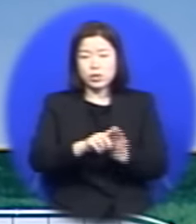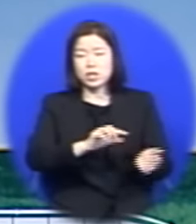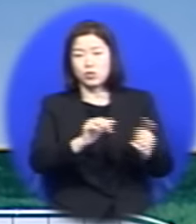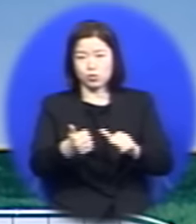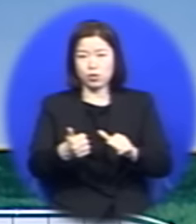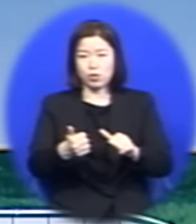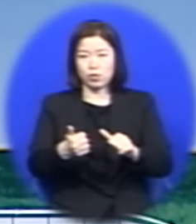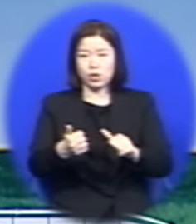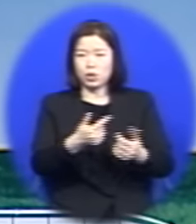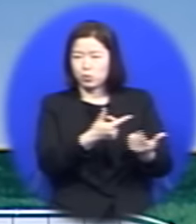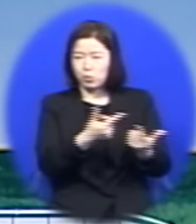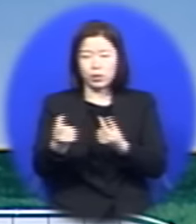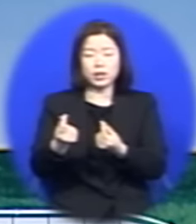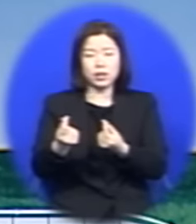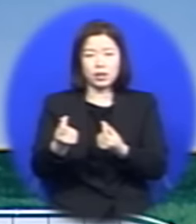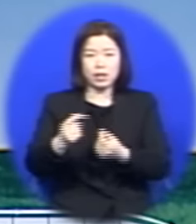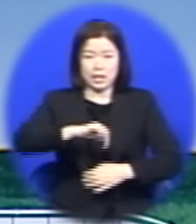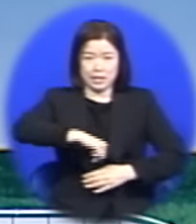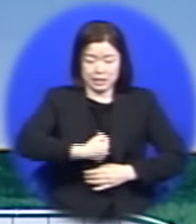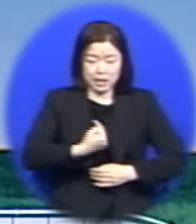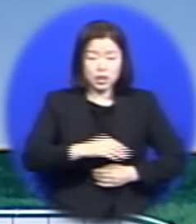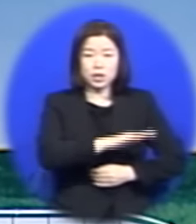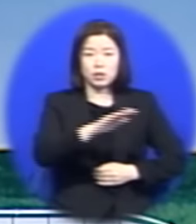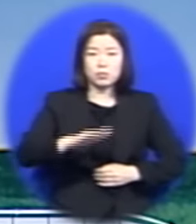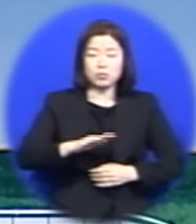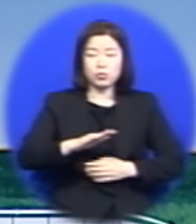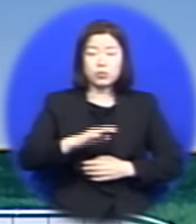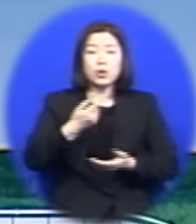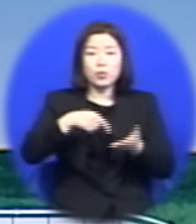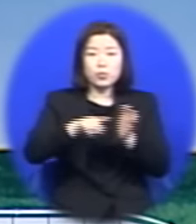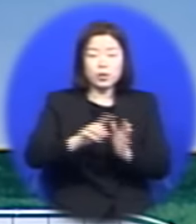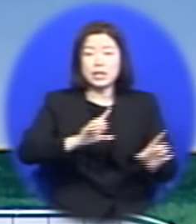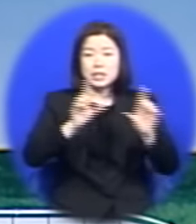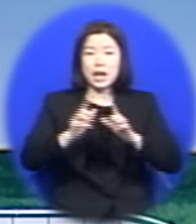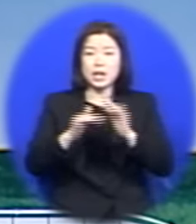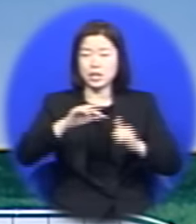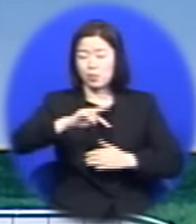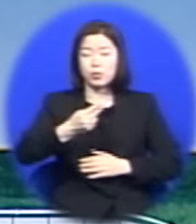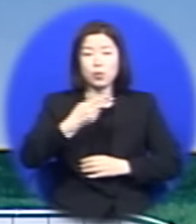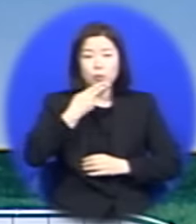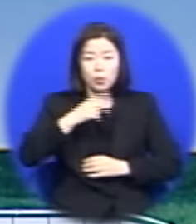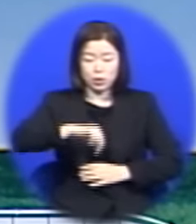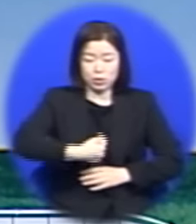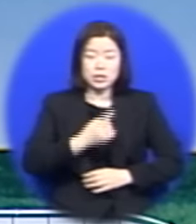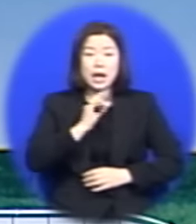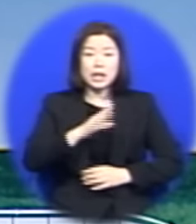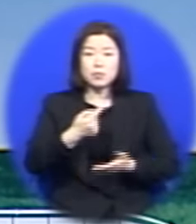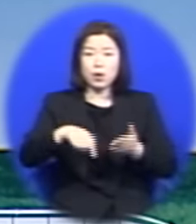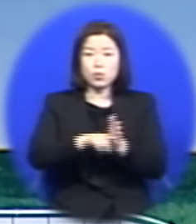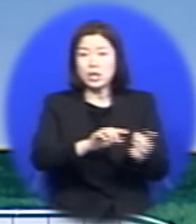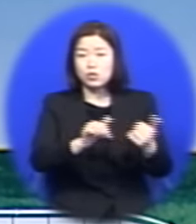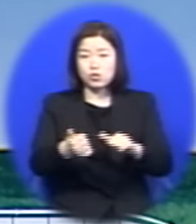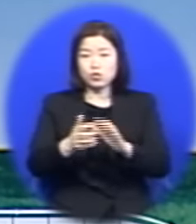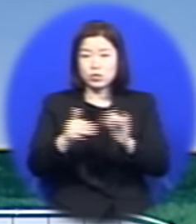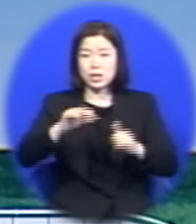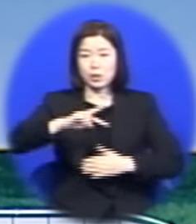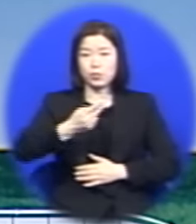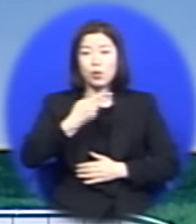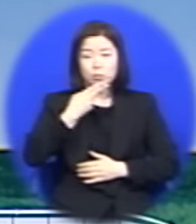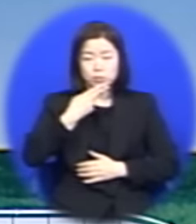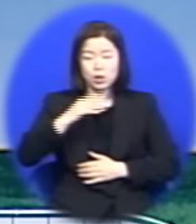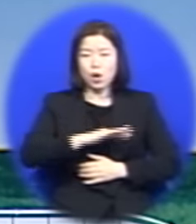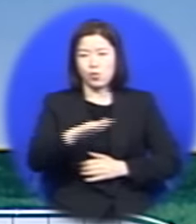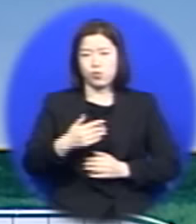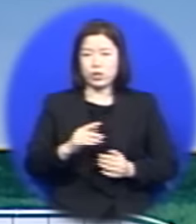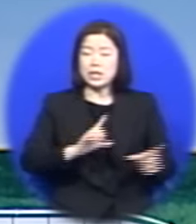우리 가운데는 자기만을 위하여 사는 사람도 없고 또 자기만을 위하여 죽는 사람도 없습니다. 우리는